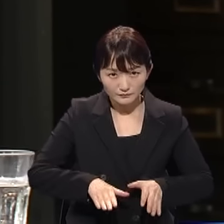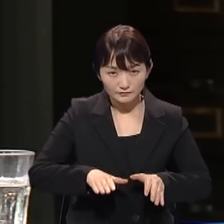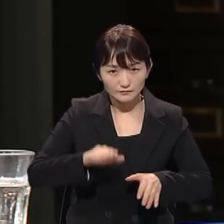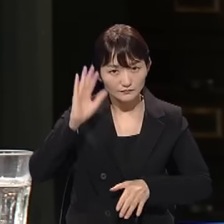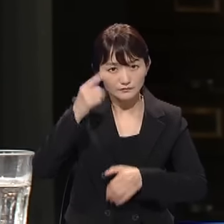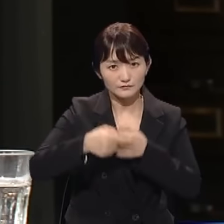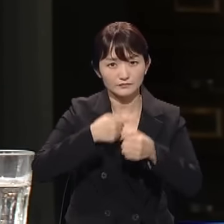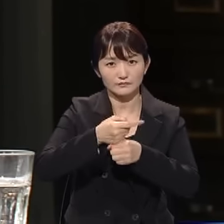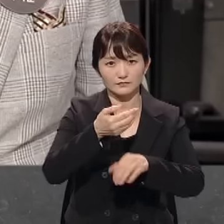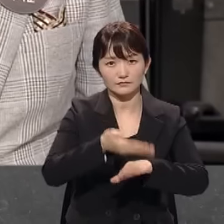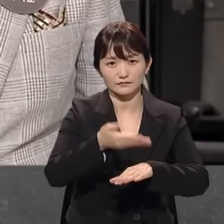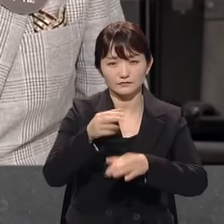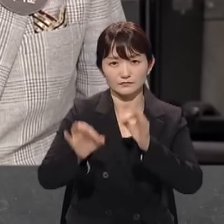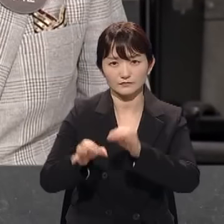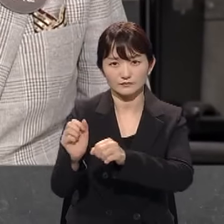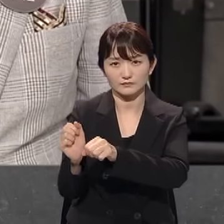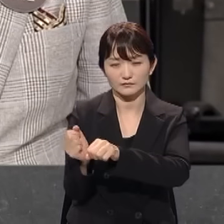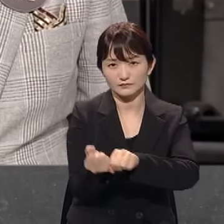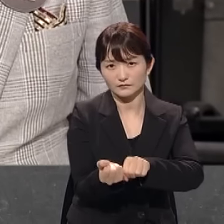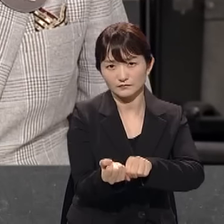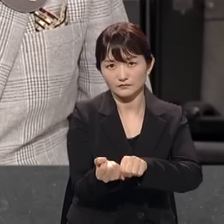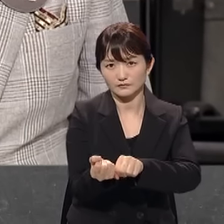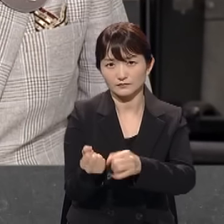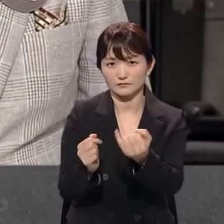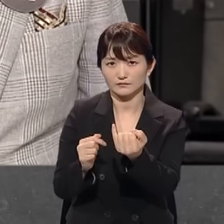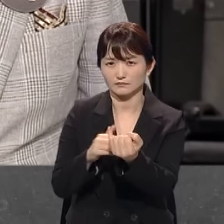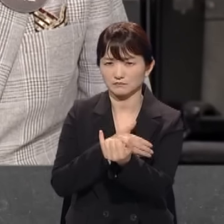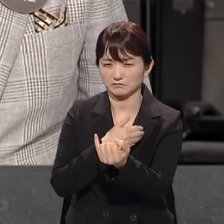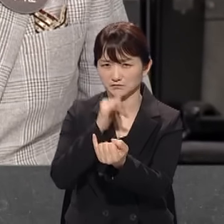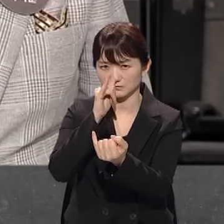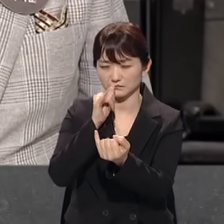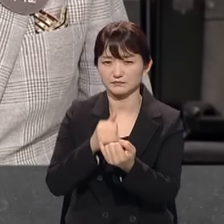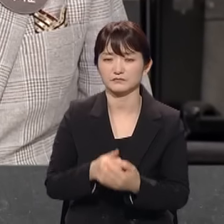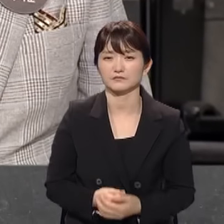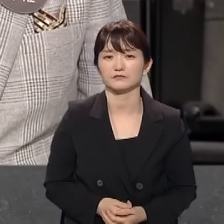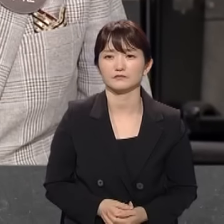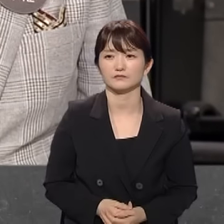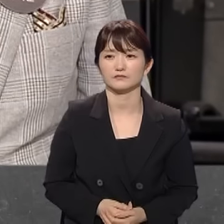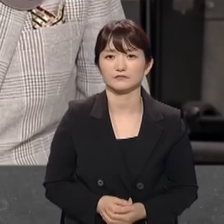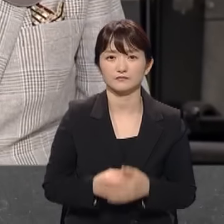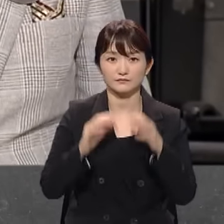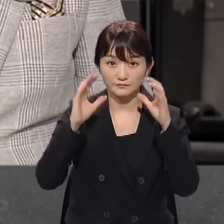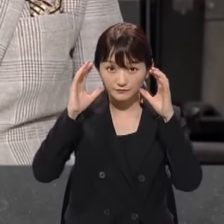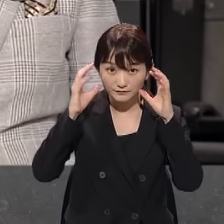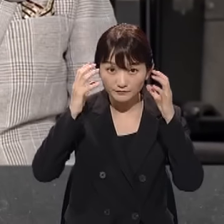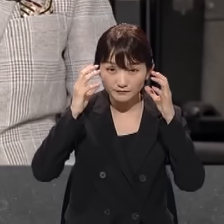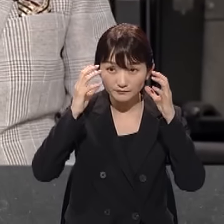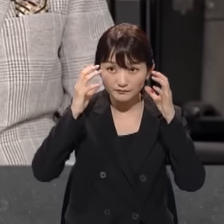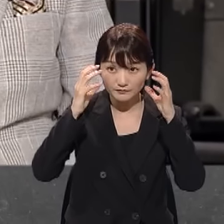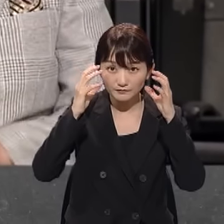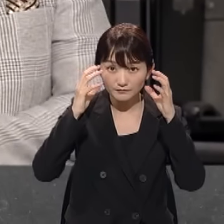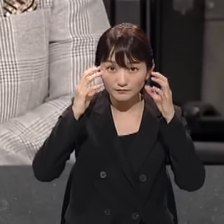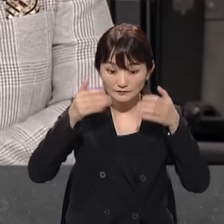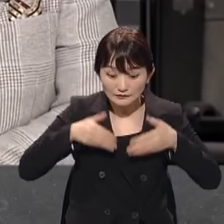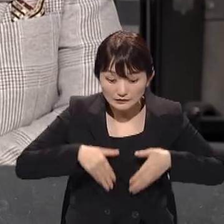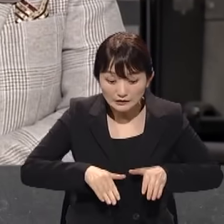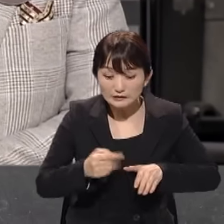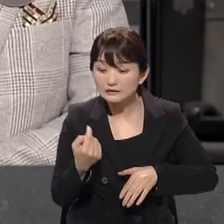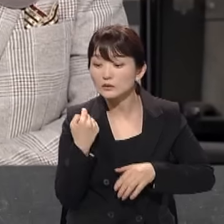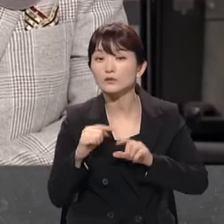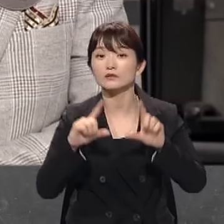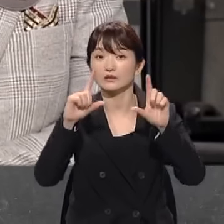넘게 그 프로 골프와 계속 저짓을 했다는 건데 그렇죠? 자, 심지어 아이를 낳기